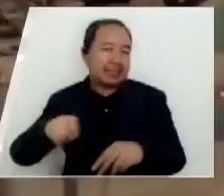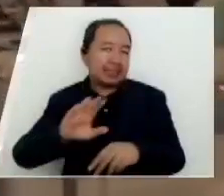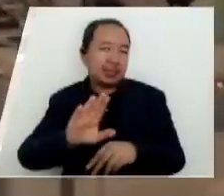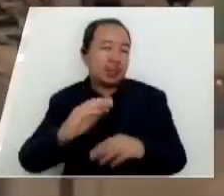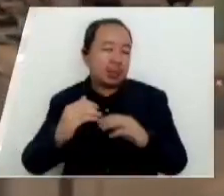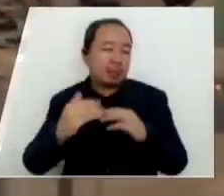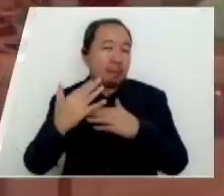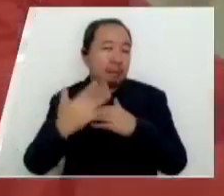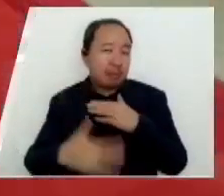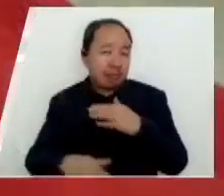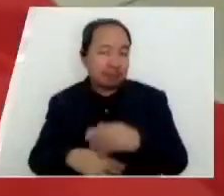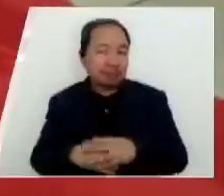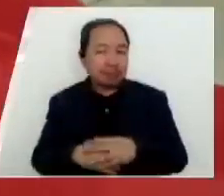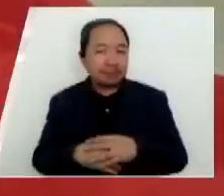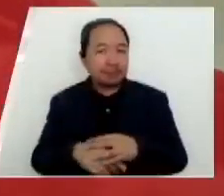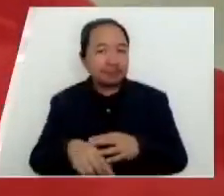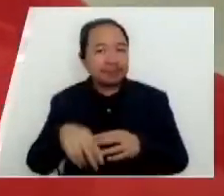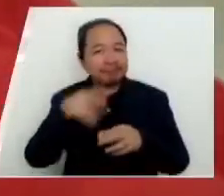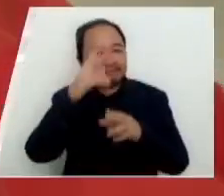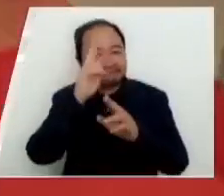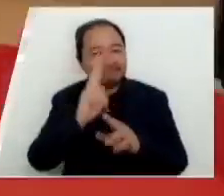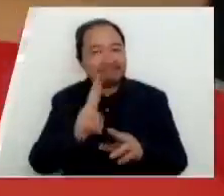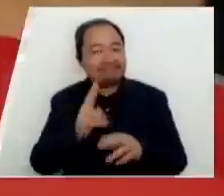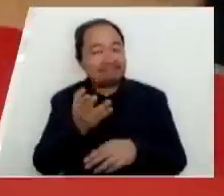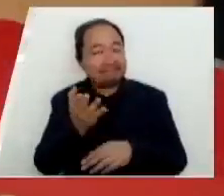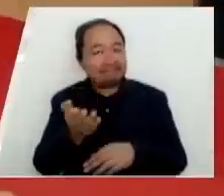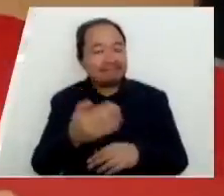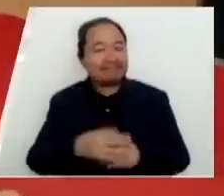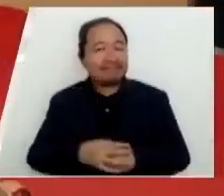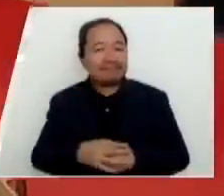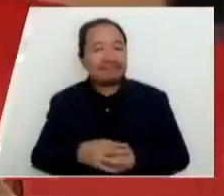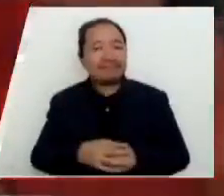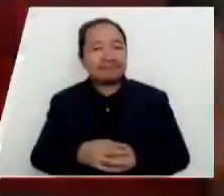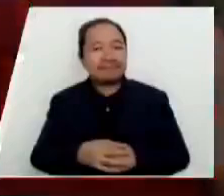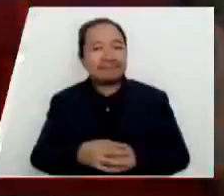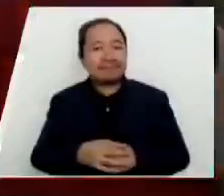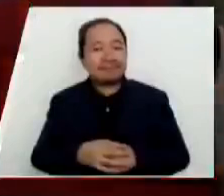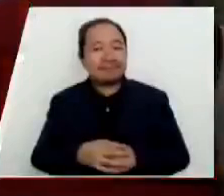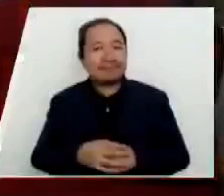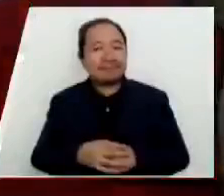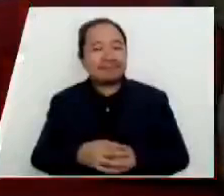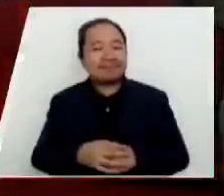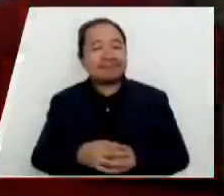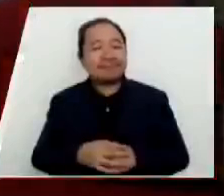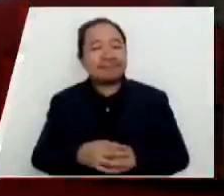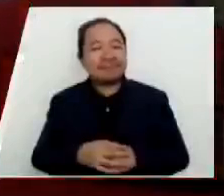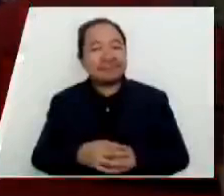Bayaning kapuso ka, kaibigan ko.